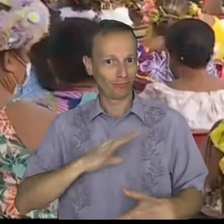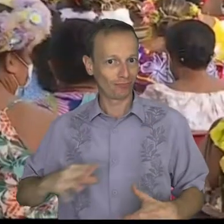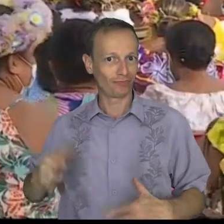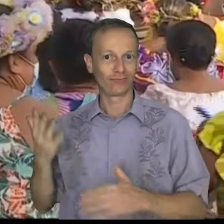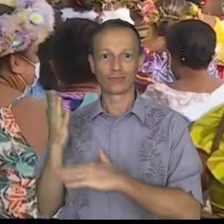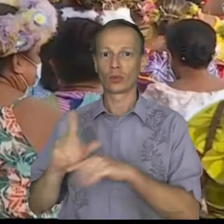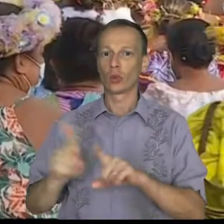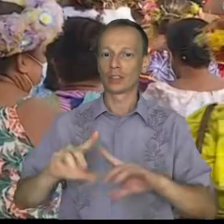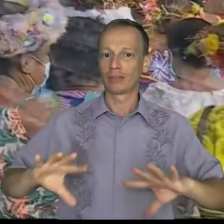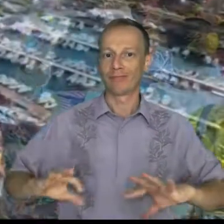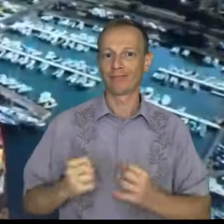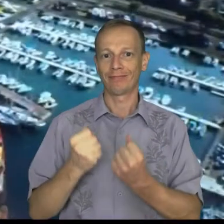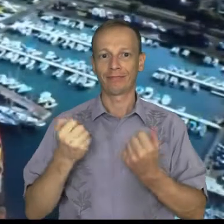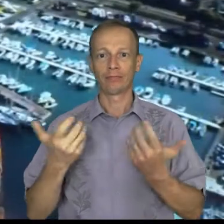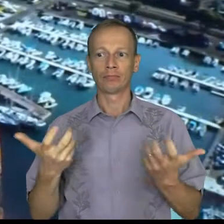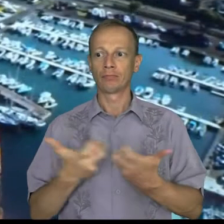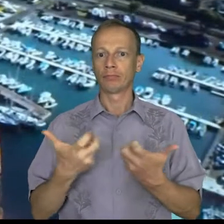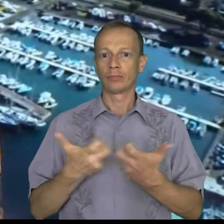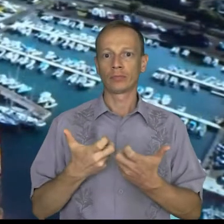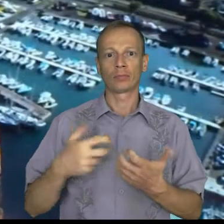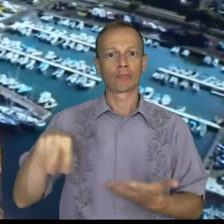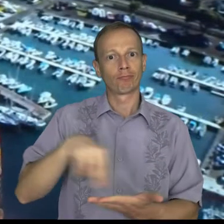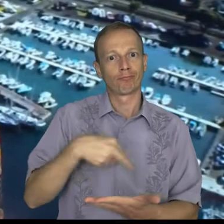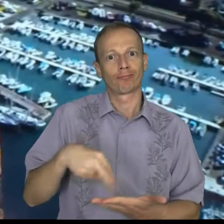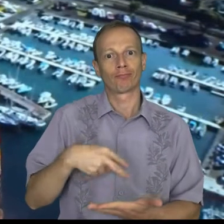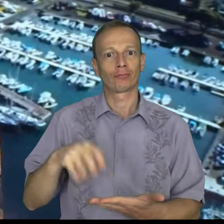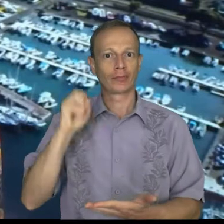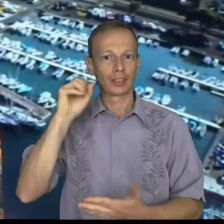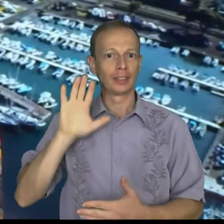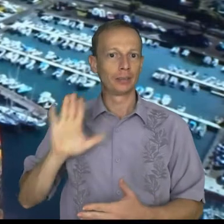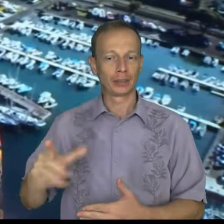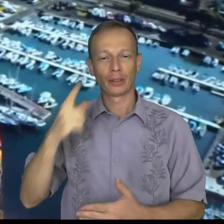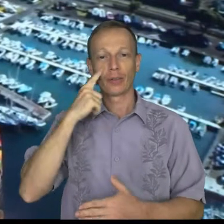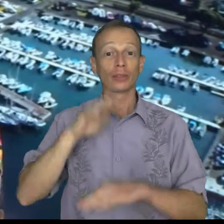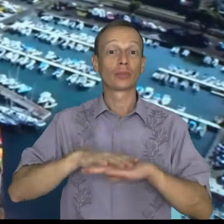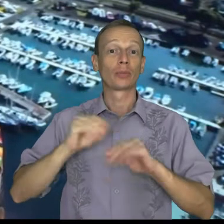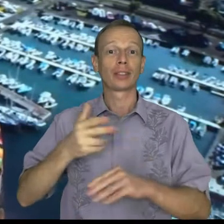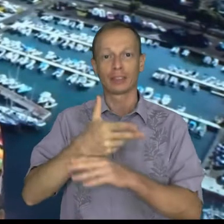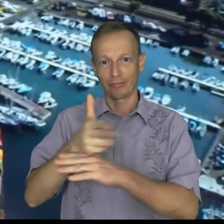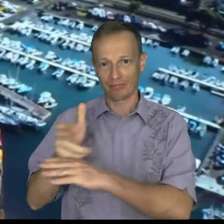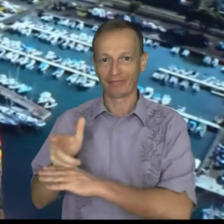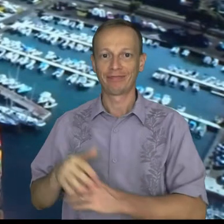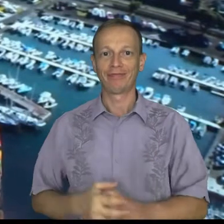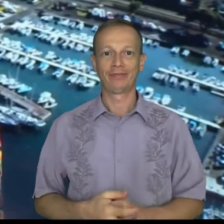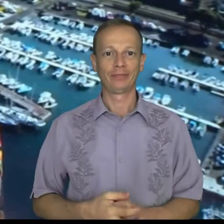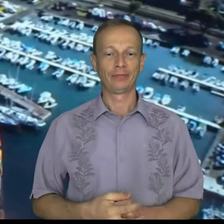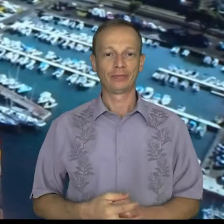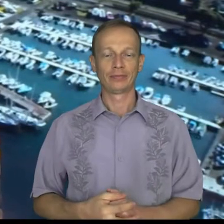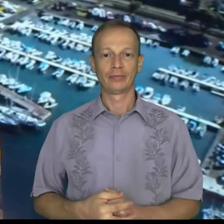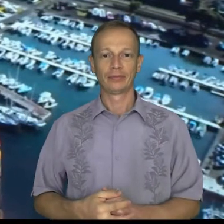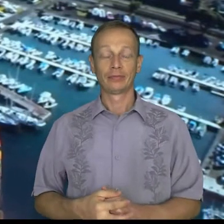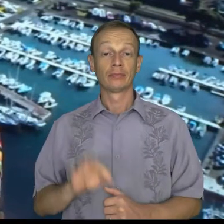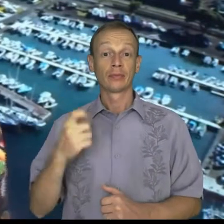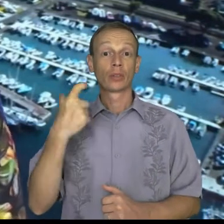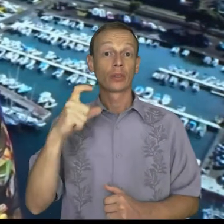dames ont vêtu leurs plus belles tenues et ont fait montre de leur savoir-faire en matière de Haïti. Hayata Buluk,